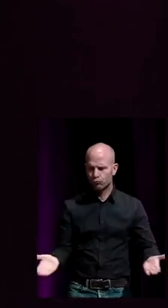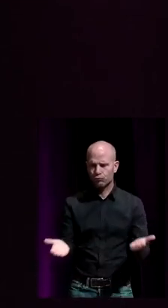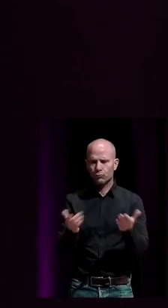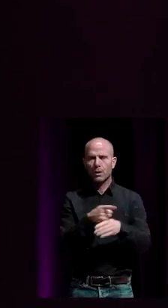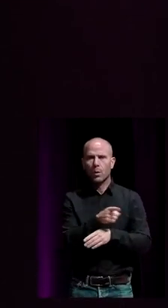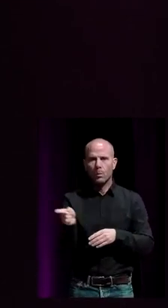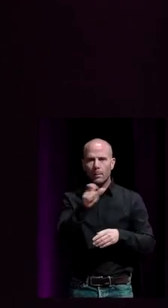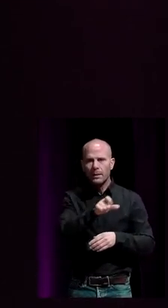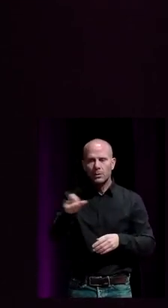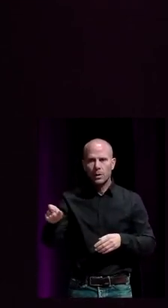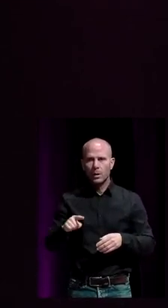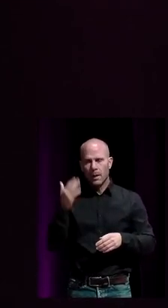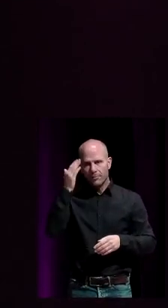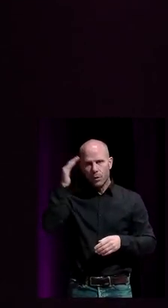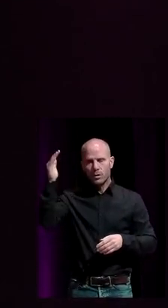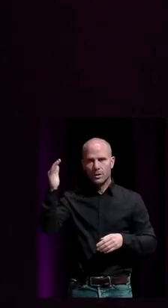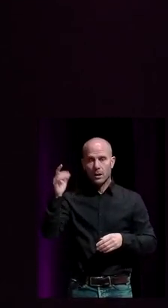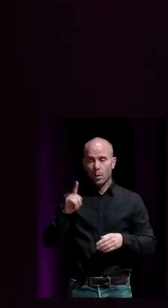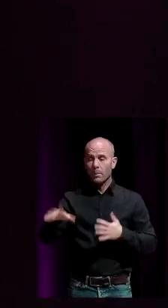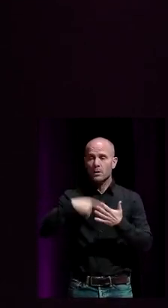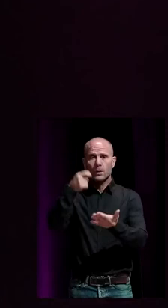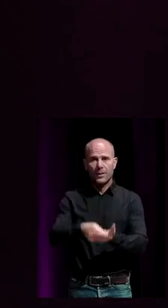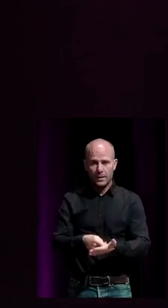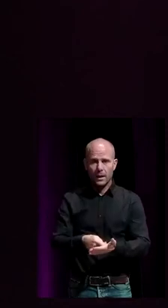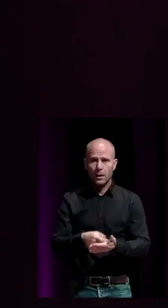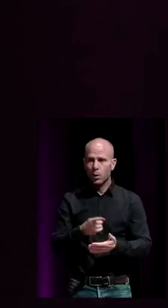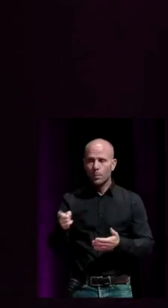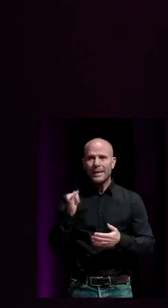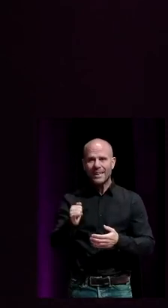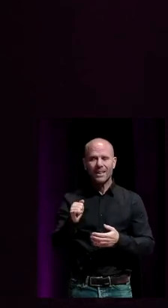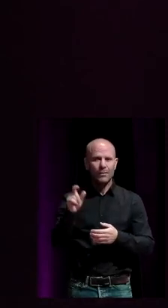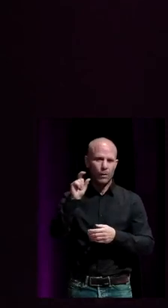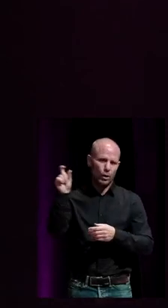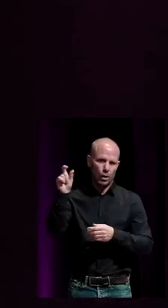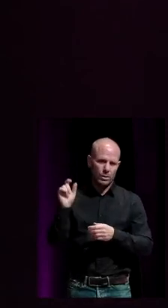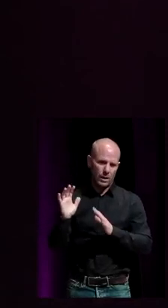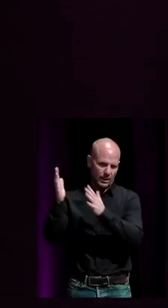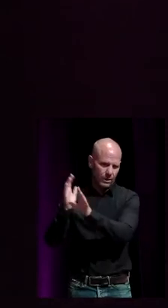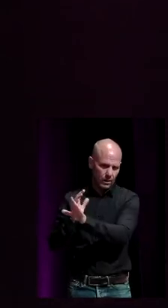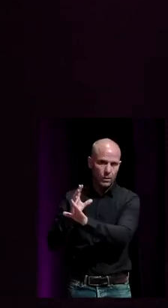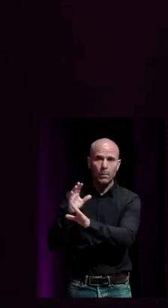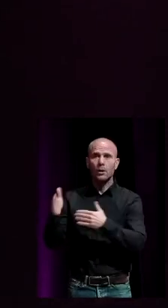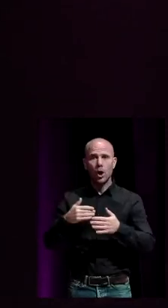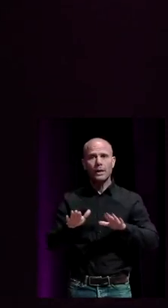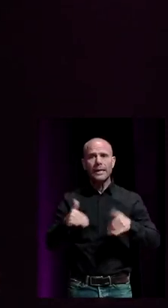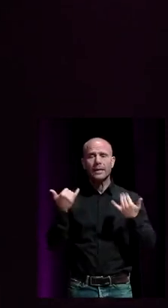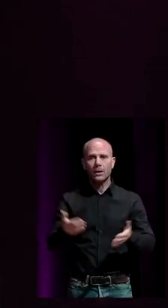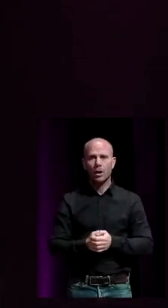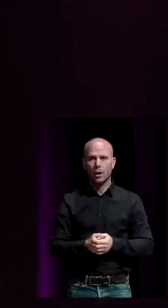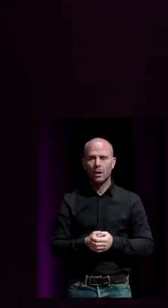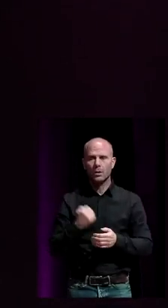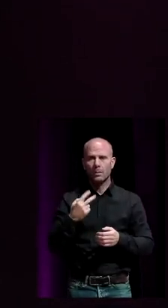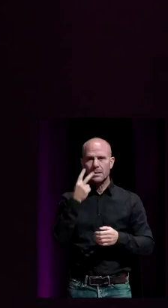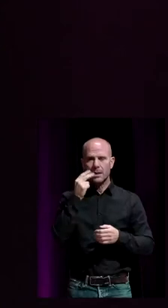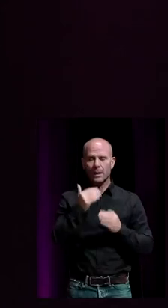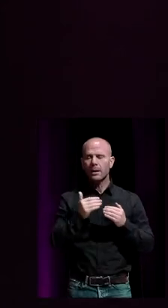de människor, de vuxna, de beslutsfattare, de i näringslivet som gör precis detta. Tittar utanför